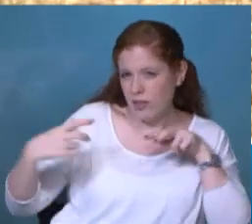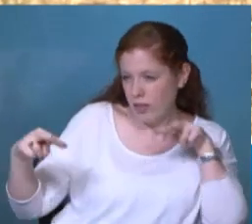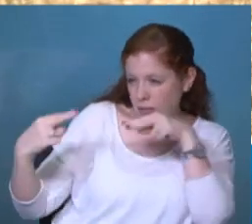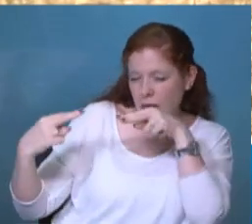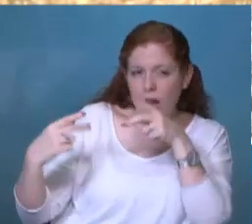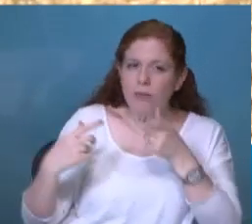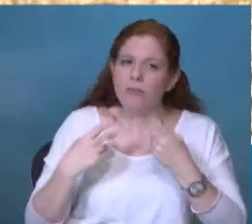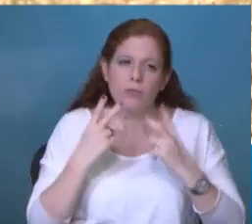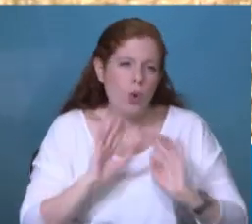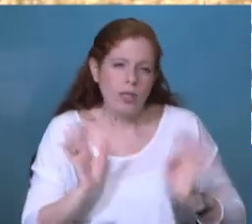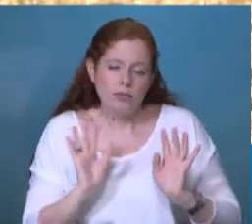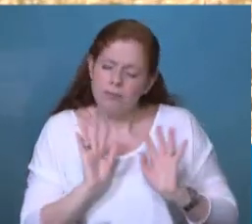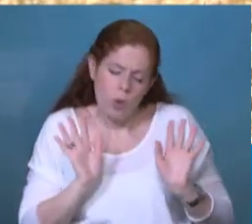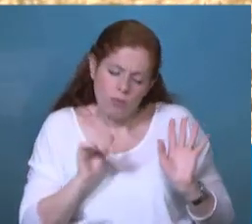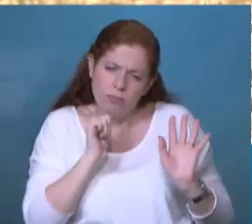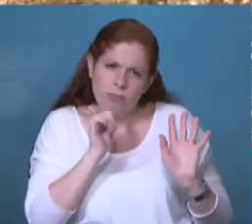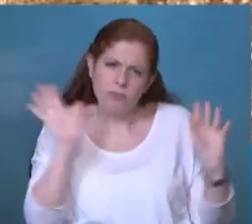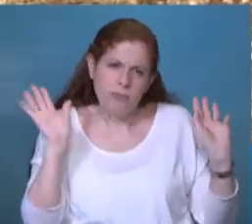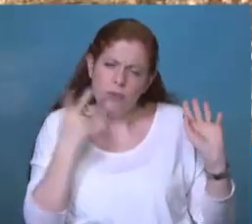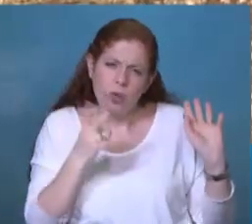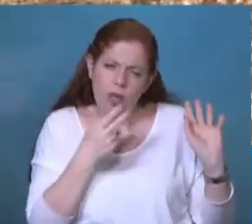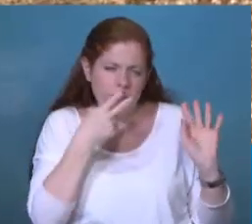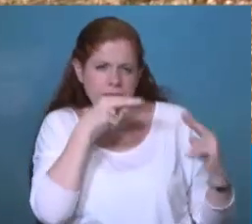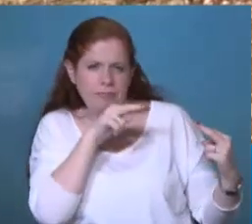כדאי. לא כדאי.